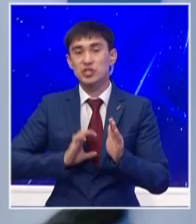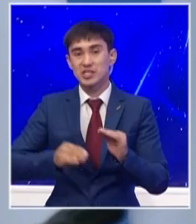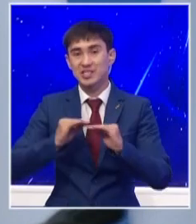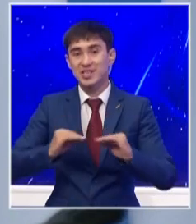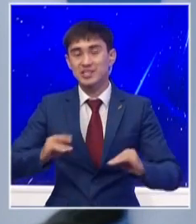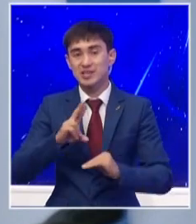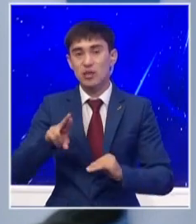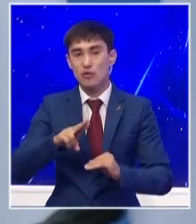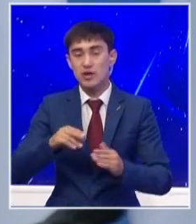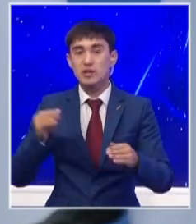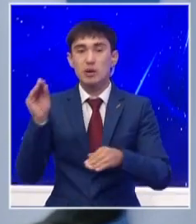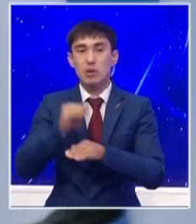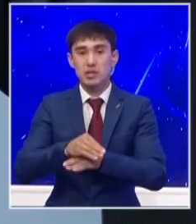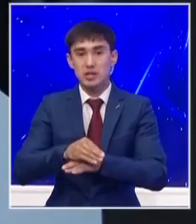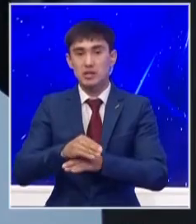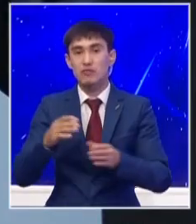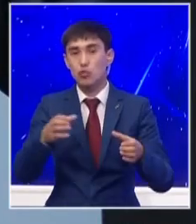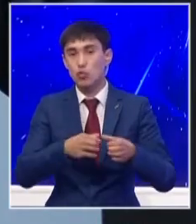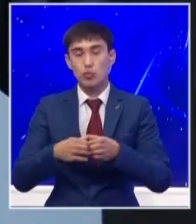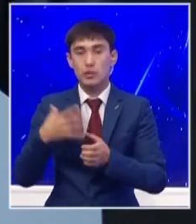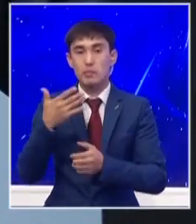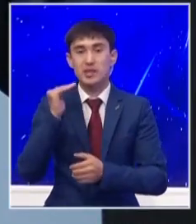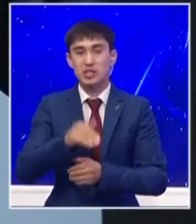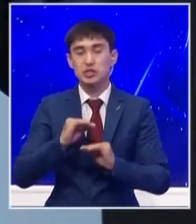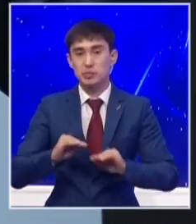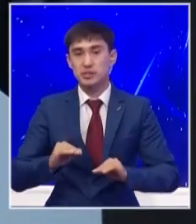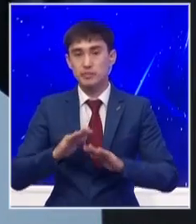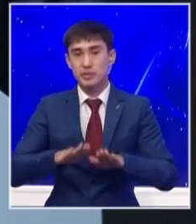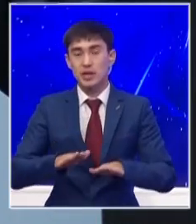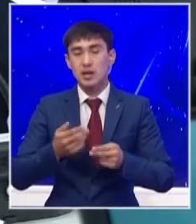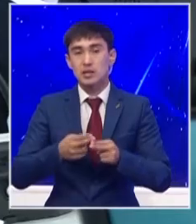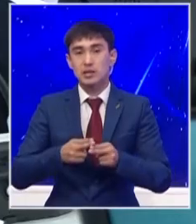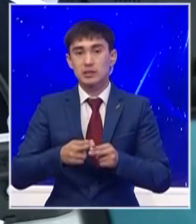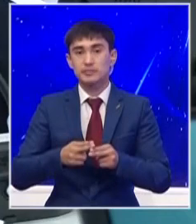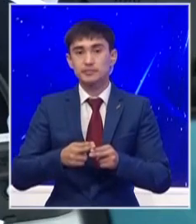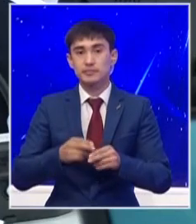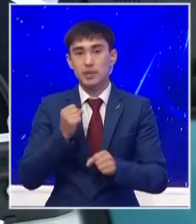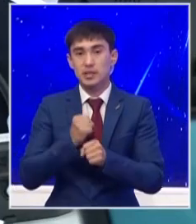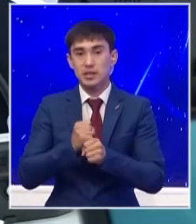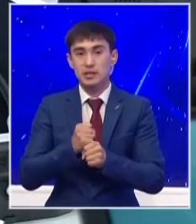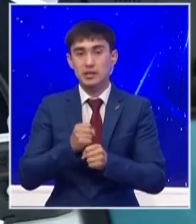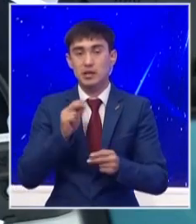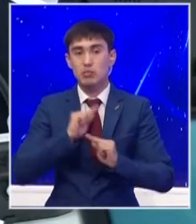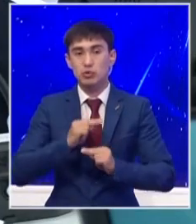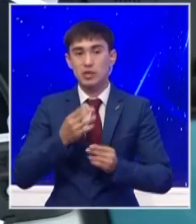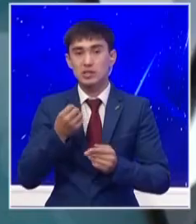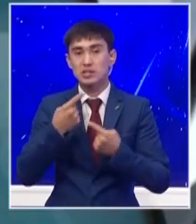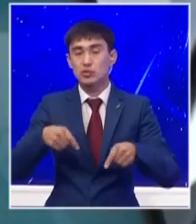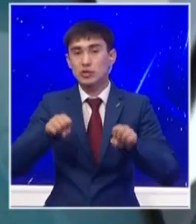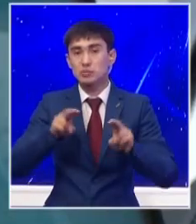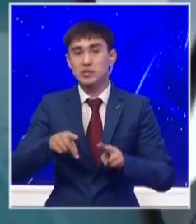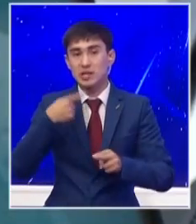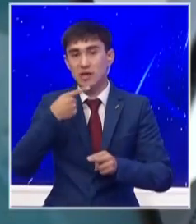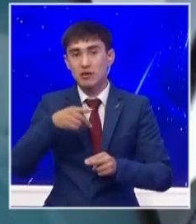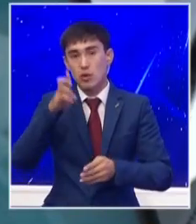детских садов и дополнительных групп на 5 тысяч мест. В ходе заседания о проделанной работе также отчитались и другие